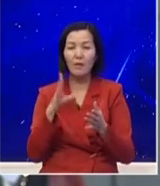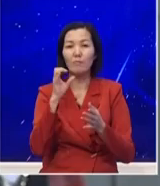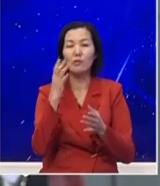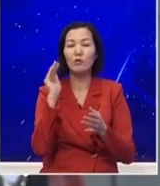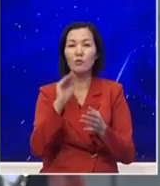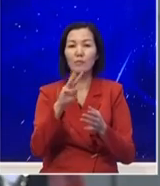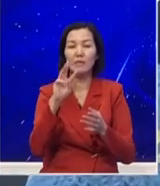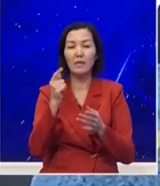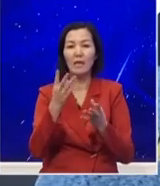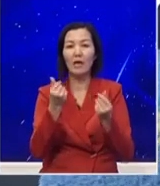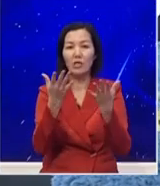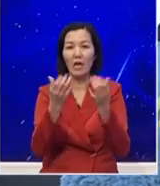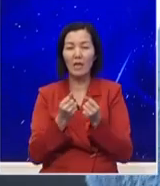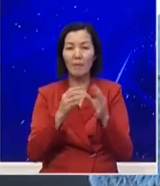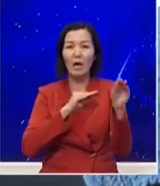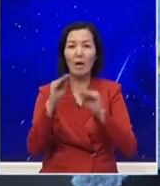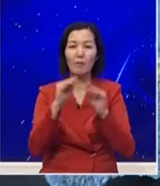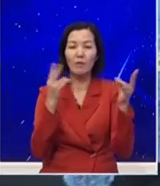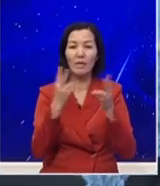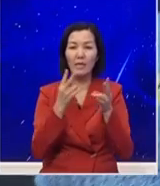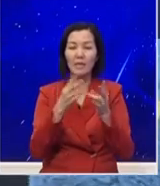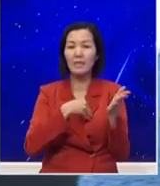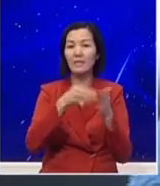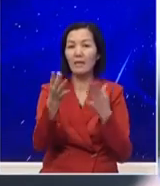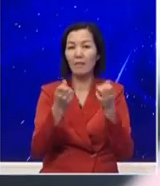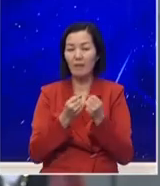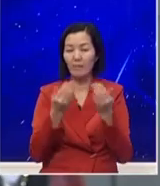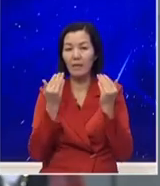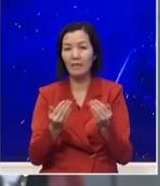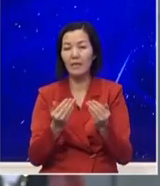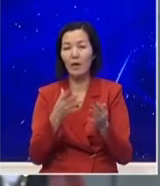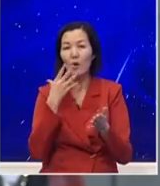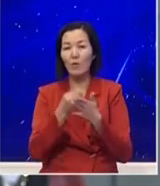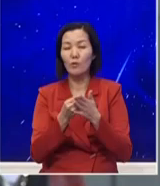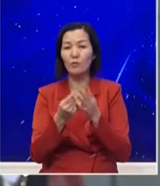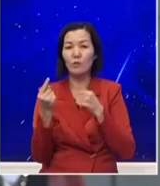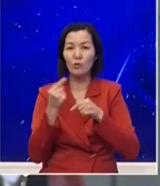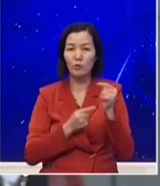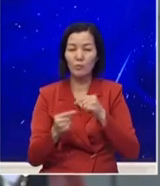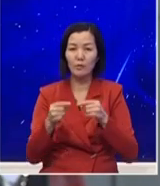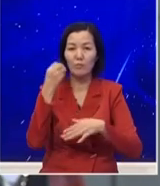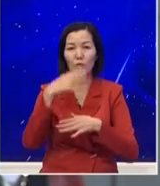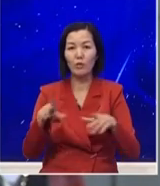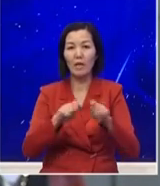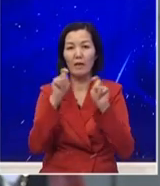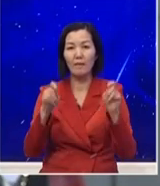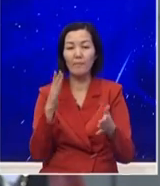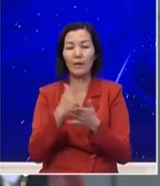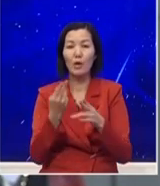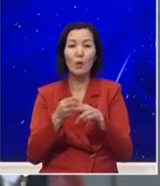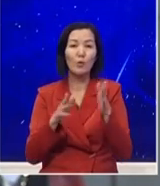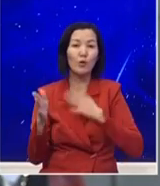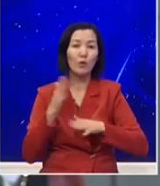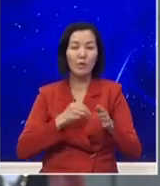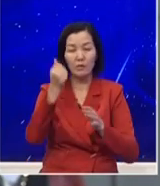мың теңгедей қаржалып, құрал жабдықтар керекті заттар сатып алдым. Енді міне, өз жұмысым, өз орталығым бар. Өте қуаныштымын,